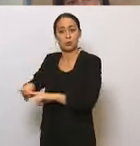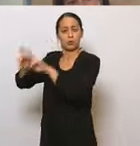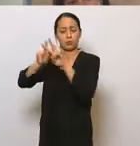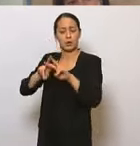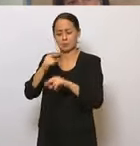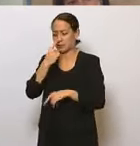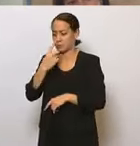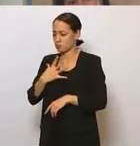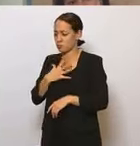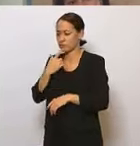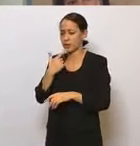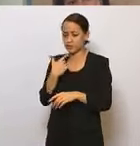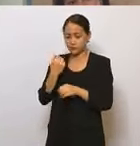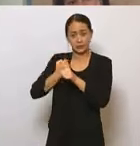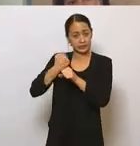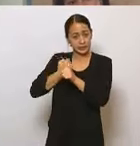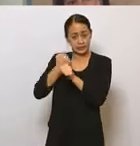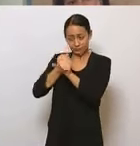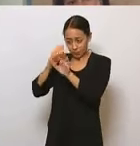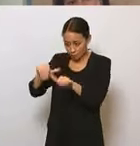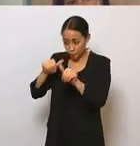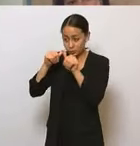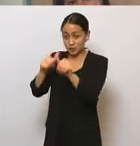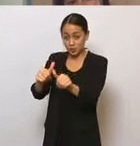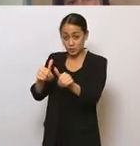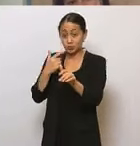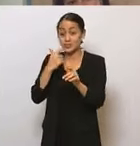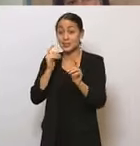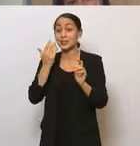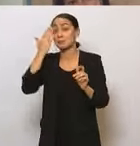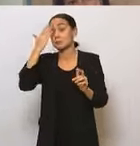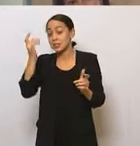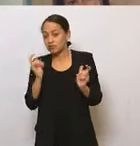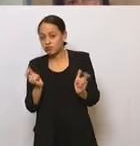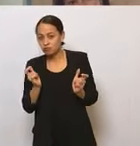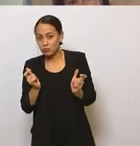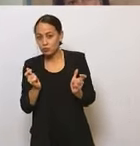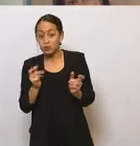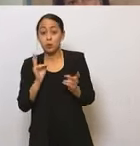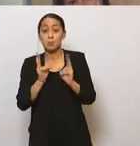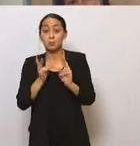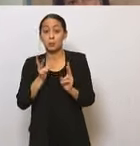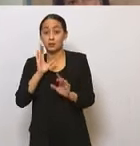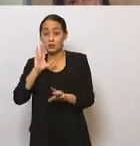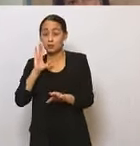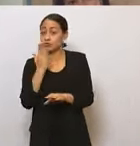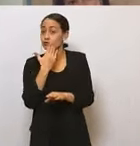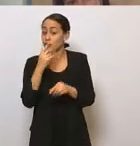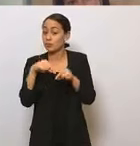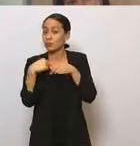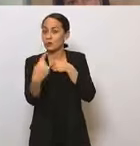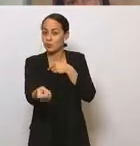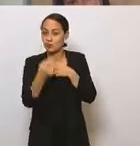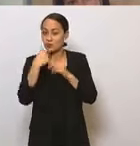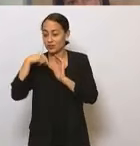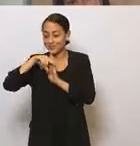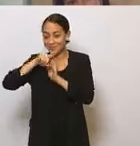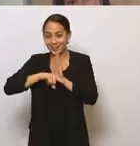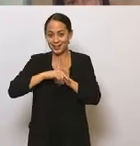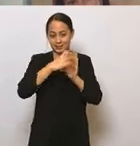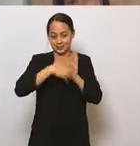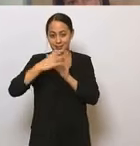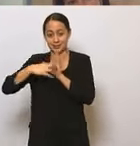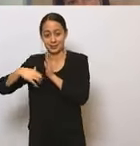avons la chance, eh bien, dès janvier prochain, nous pourrons avoir une mise en œuvre de ces règlements et il pourrait y avoir des